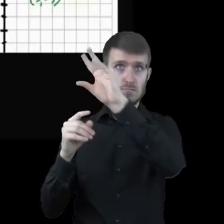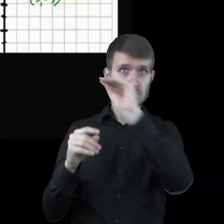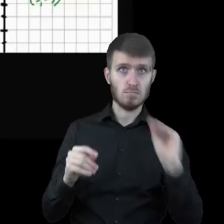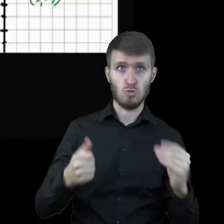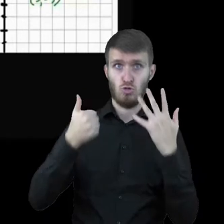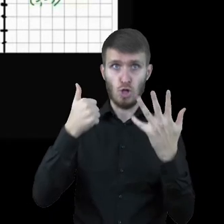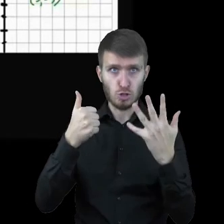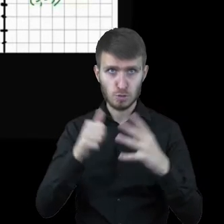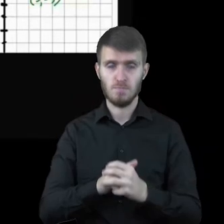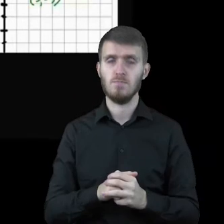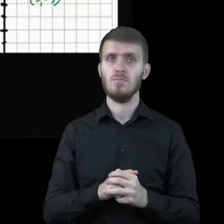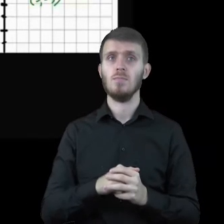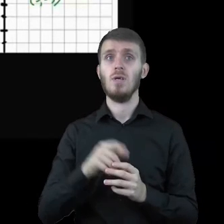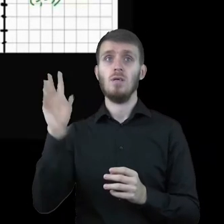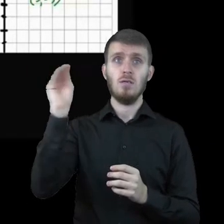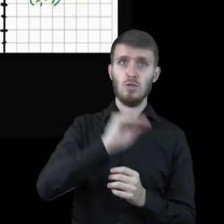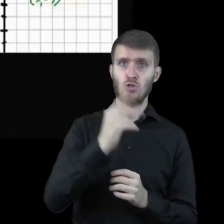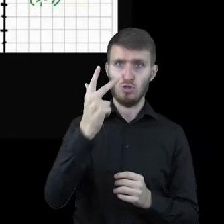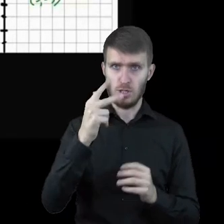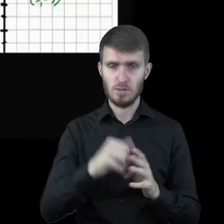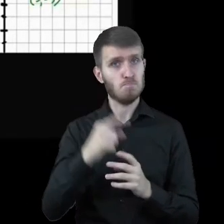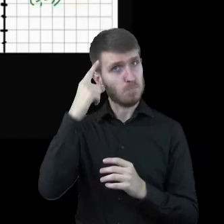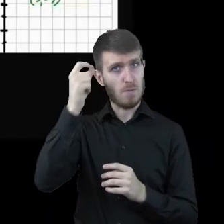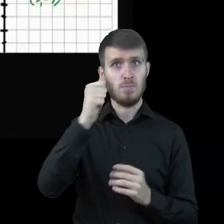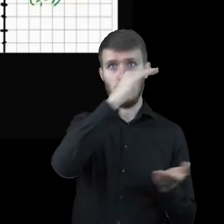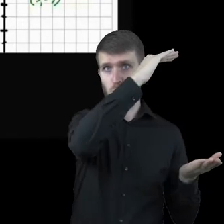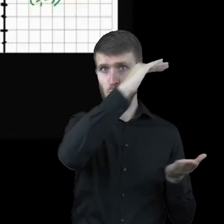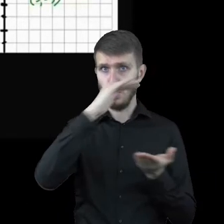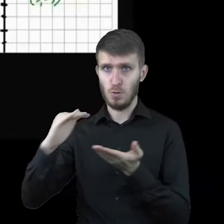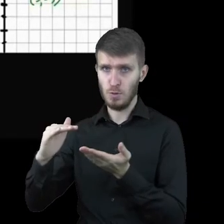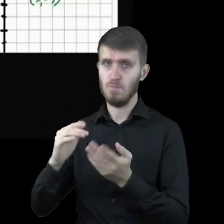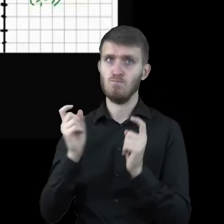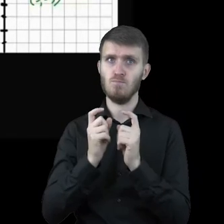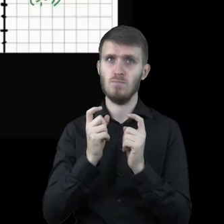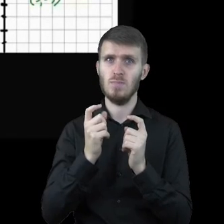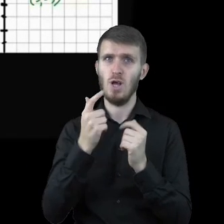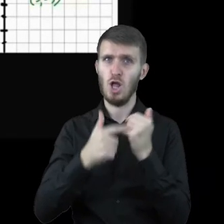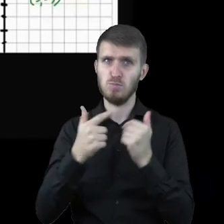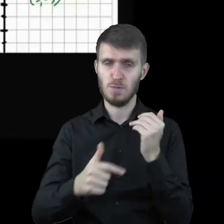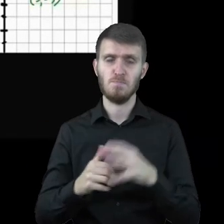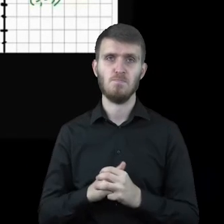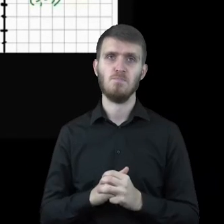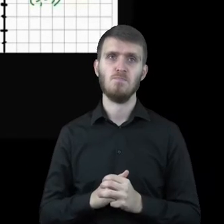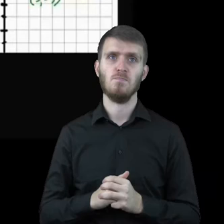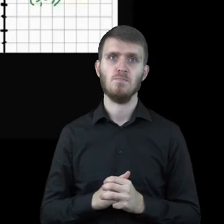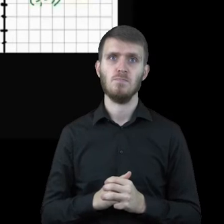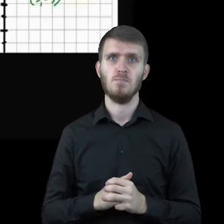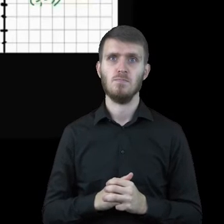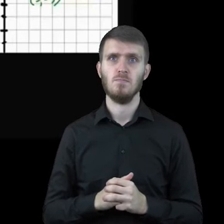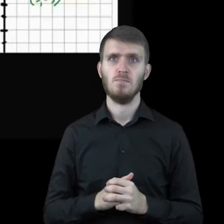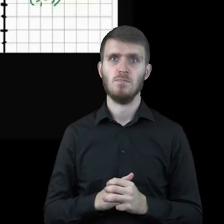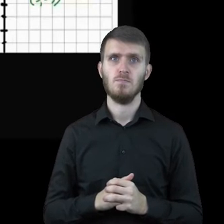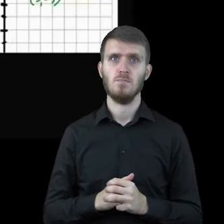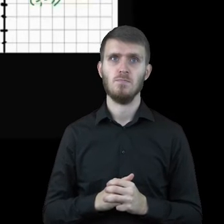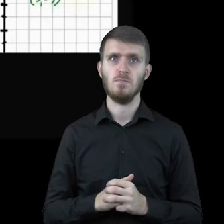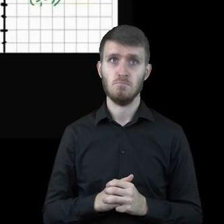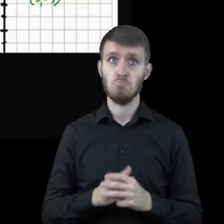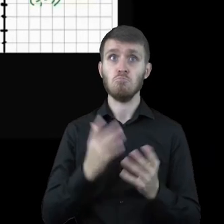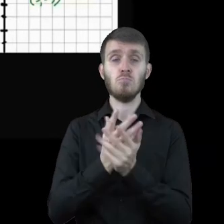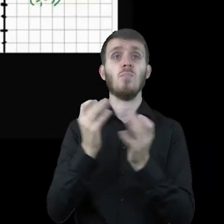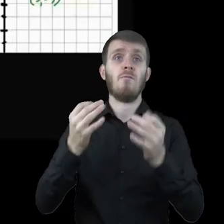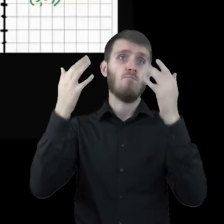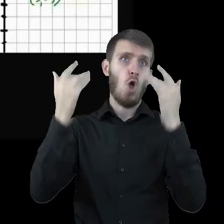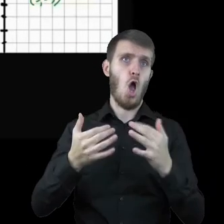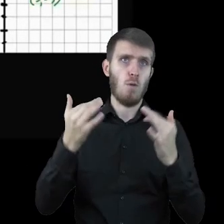czyli 6 minus 3, czyli 3. Wobec tego D do kwadratu to jest